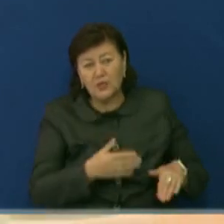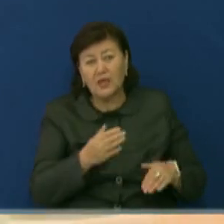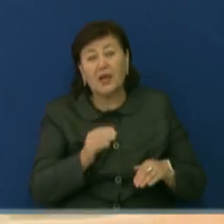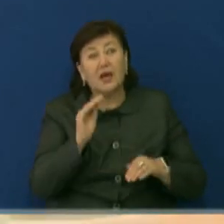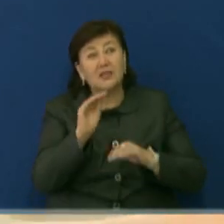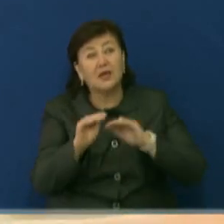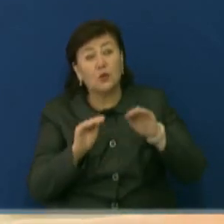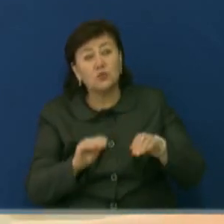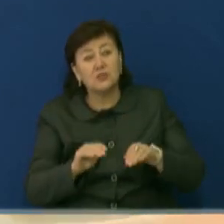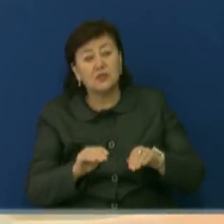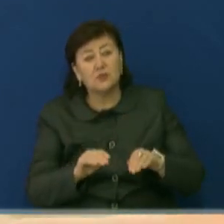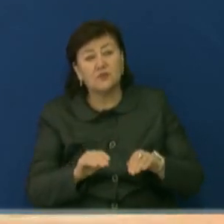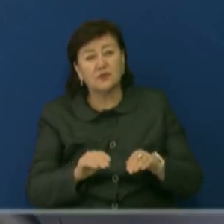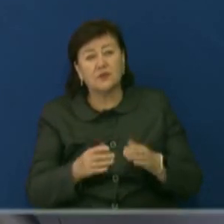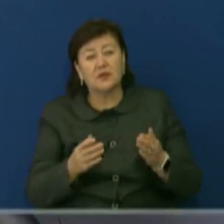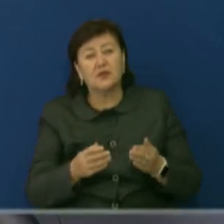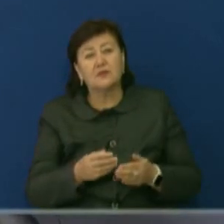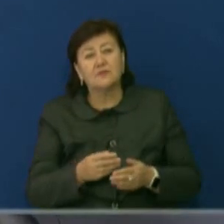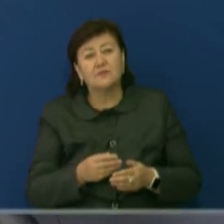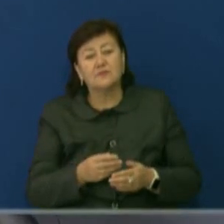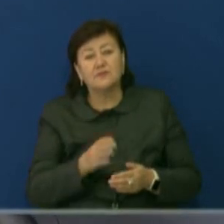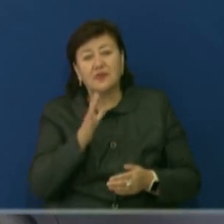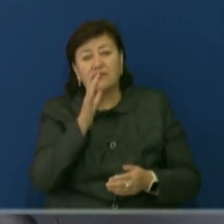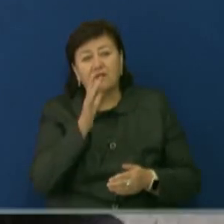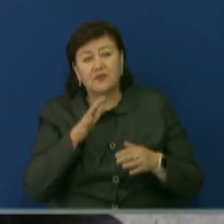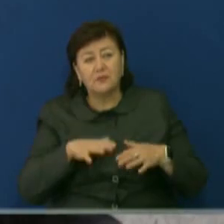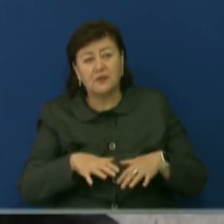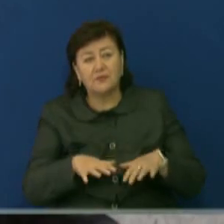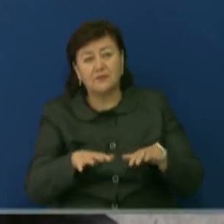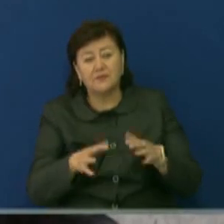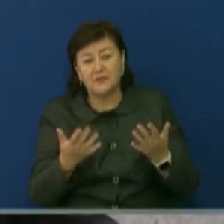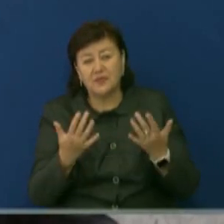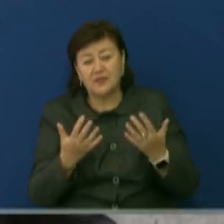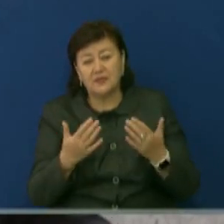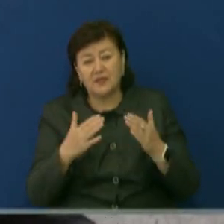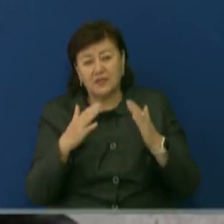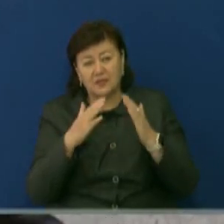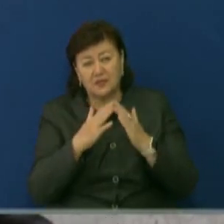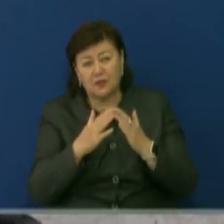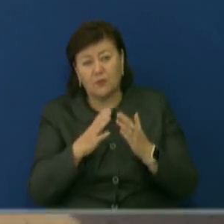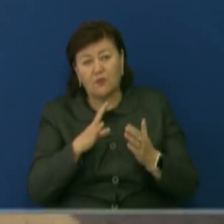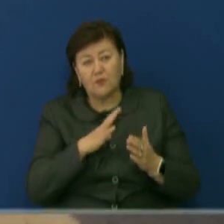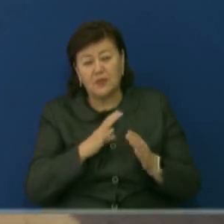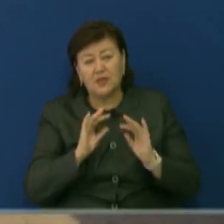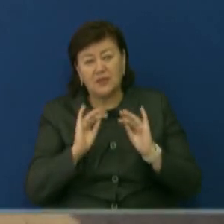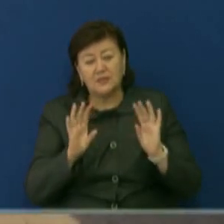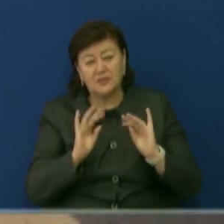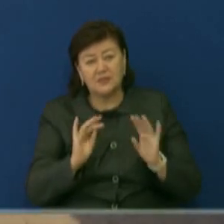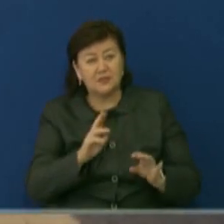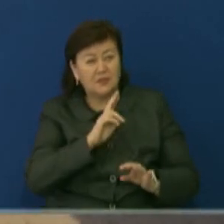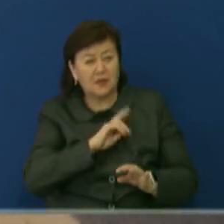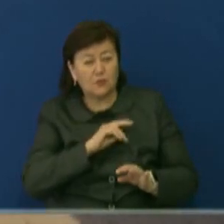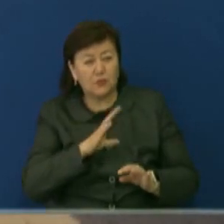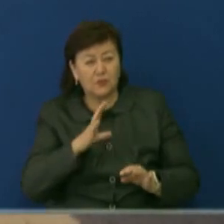установку спецавтотранспорта и автолестниц. В ходе мероприятия во дворах нескольких жилых домов была проведена разъяснительная работа